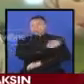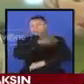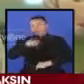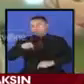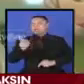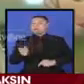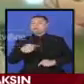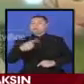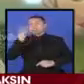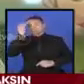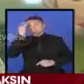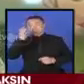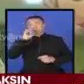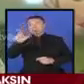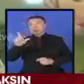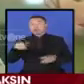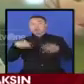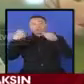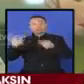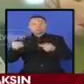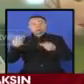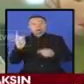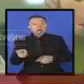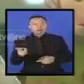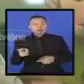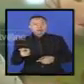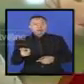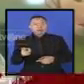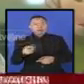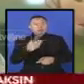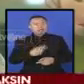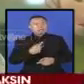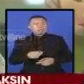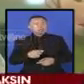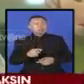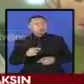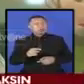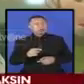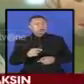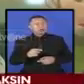kita ketahui laporannya ada risiko